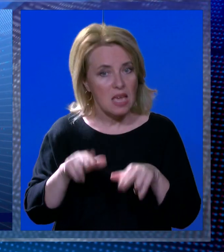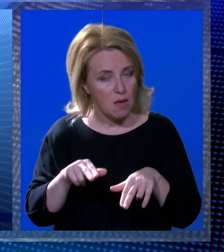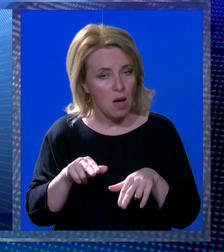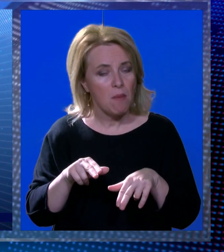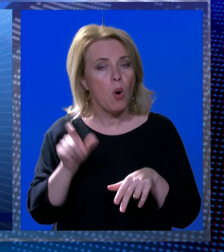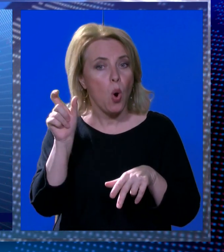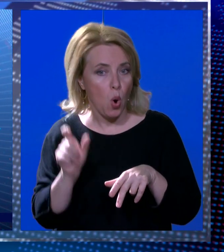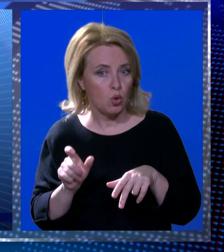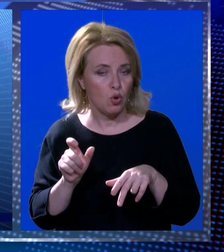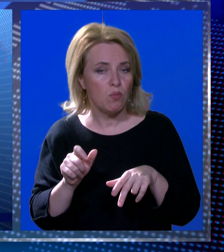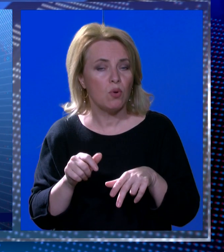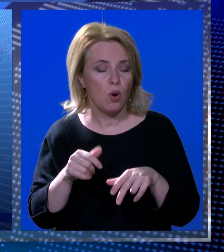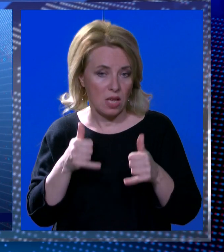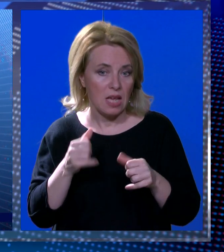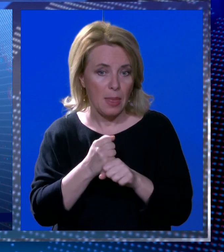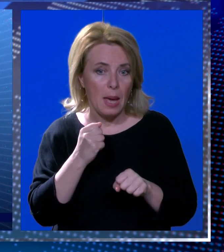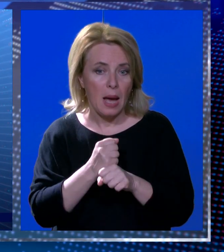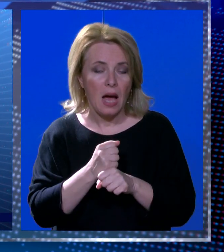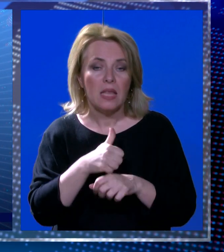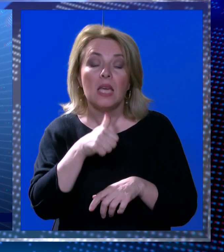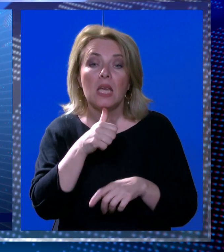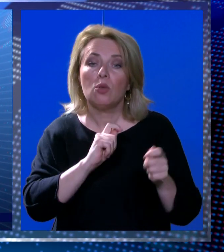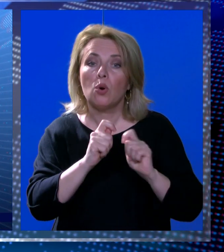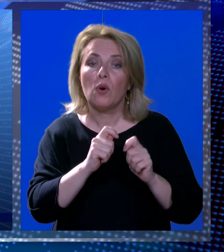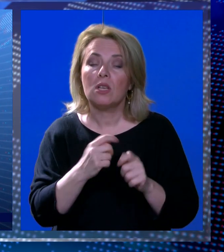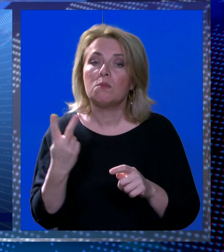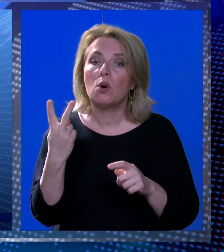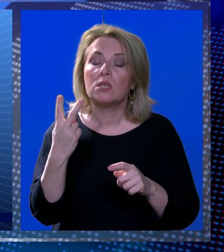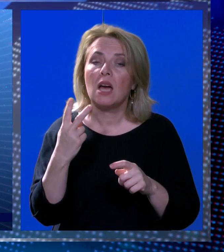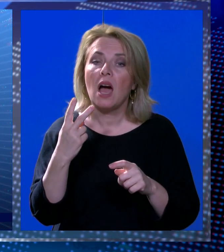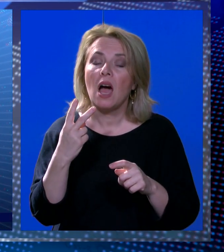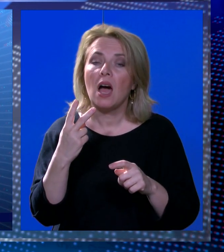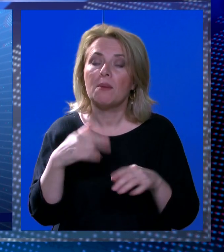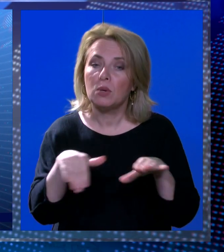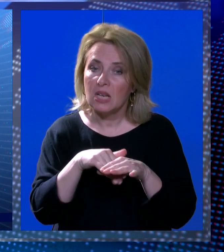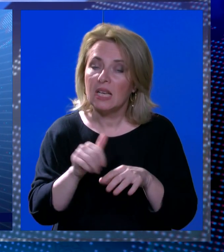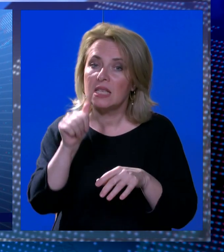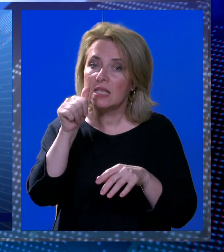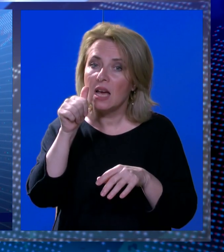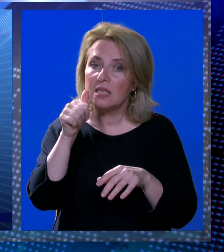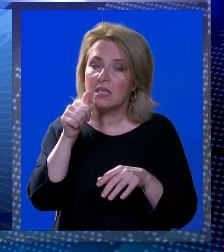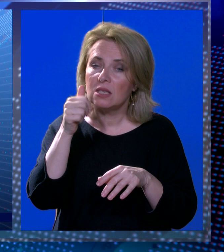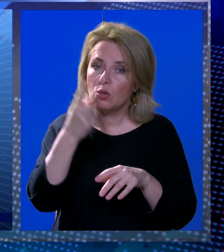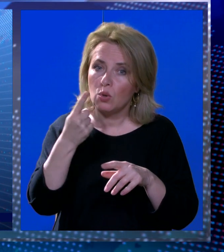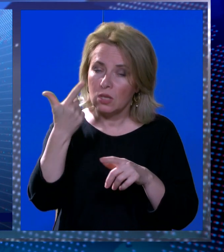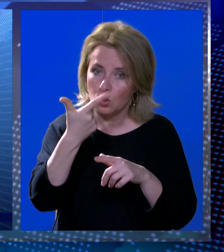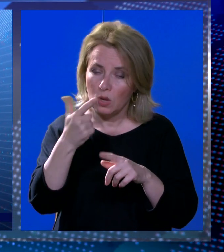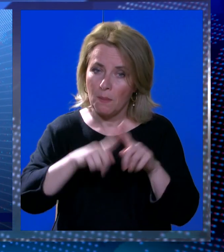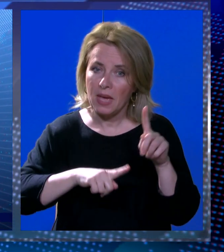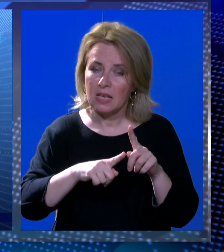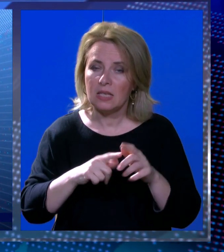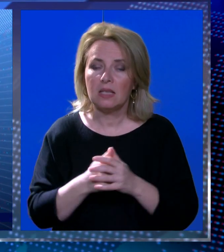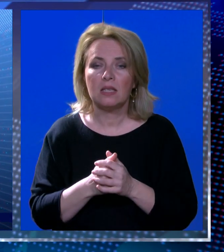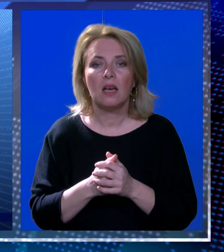mikrobiologa koji već radi, a isto tako smo dogovorili i angažman za veljaču. Još smo pregovorima za kraj